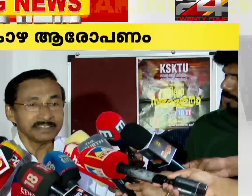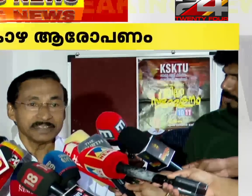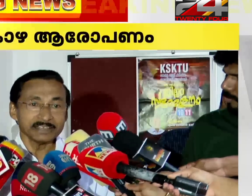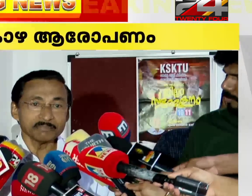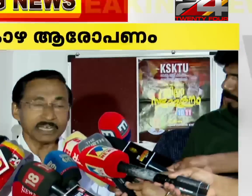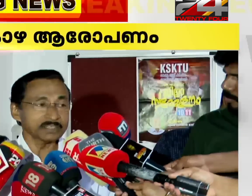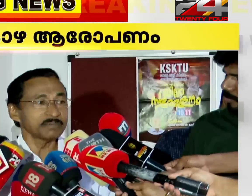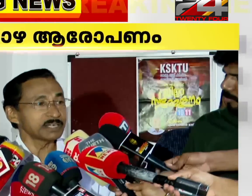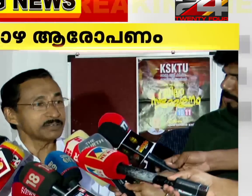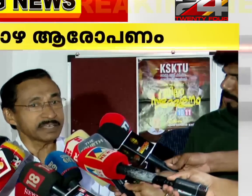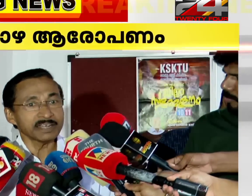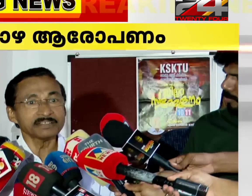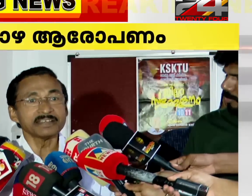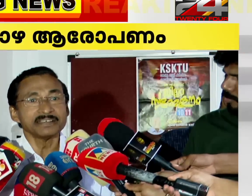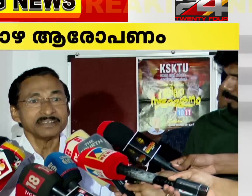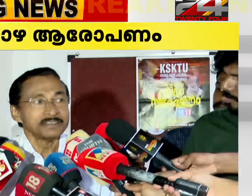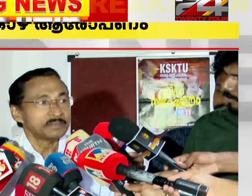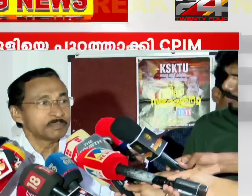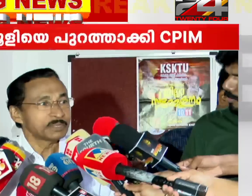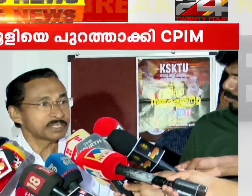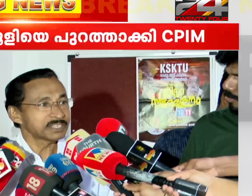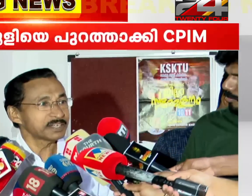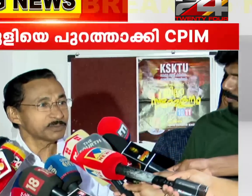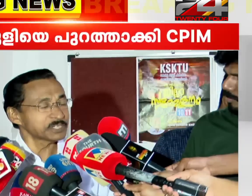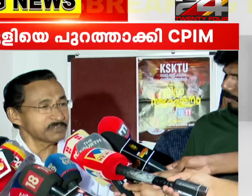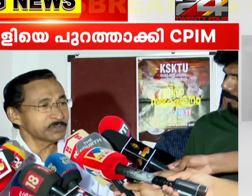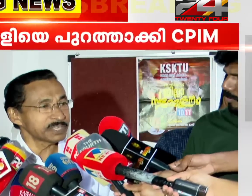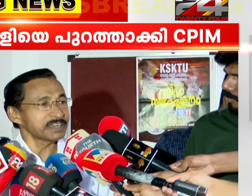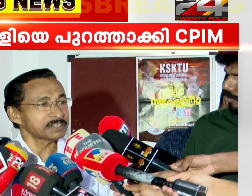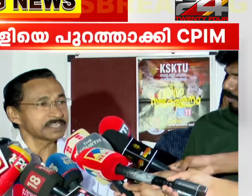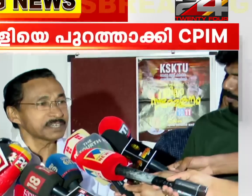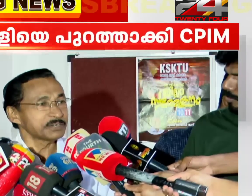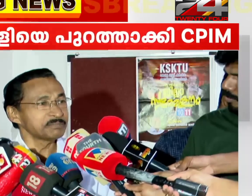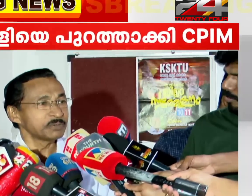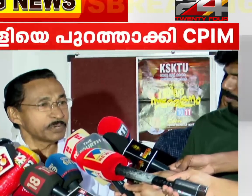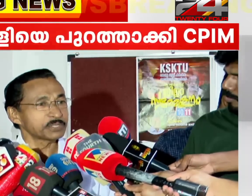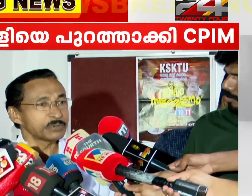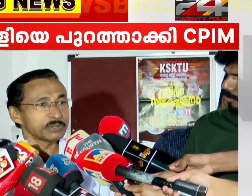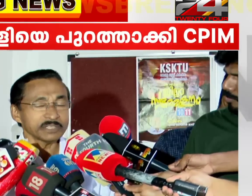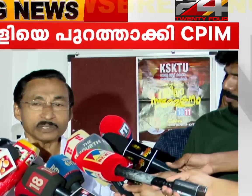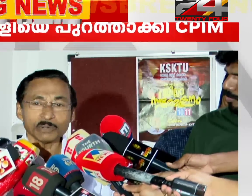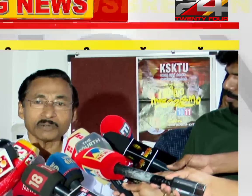നിങ്ങൾ മാധ്യമങ്ങളും കേരളത്തിലെ പ്രതിപക്ഷ ഇടതുപക്ഷ വിരുദ്ധ രാഷ്ട്രീയക്കാരും